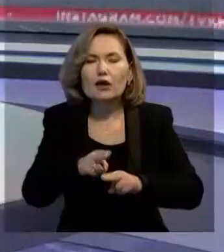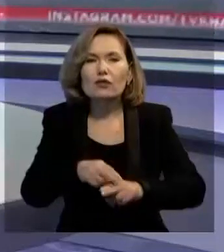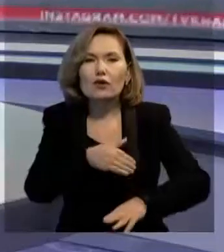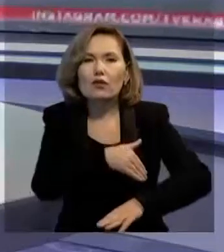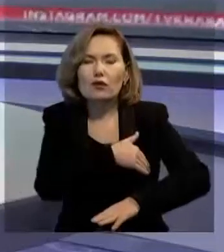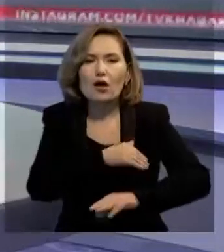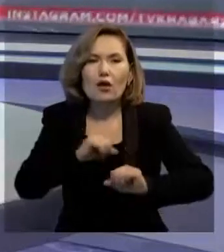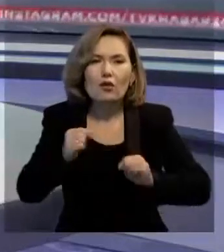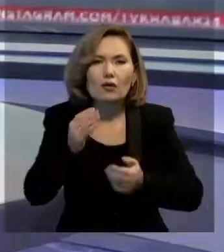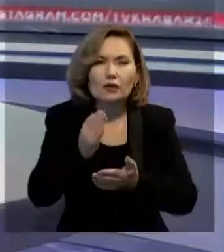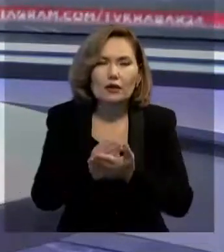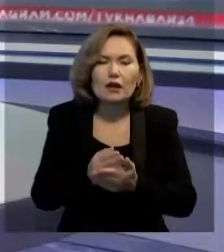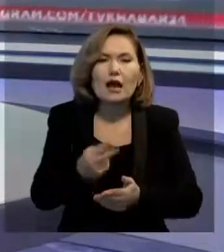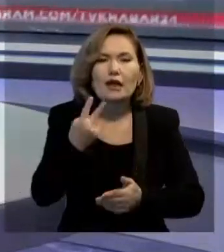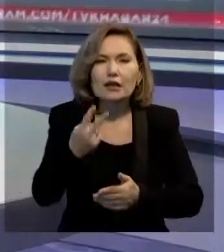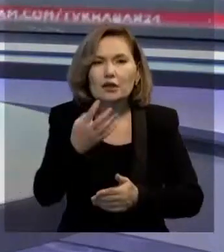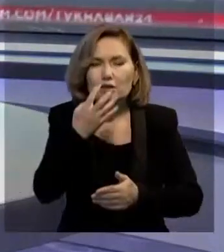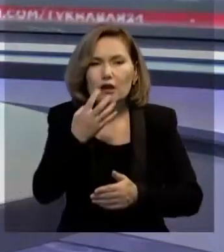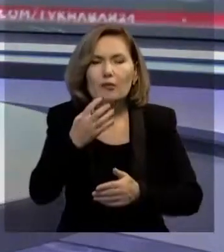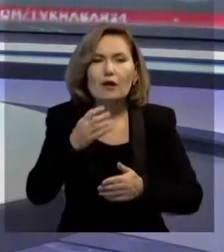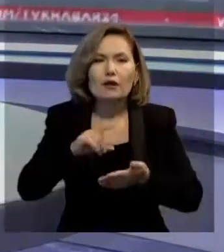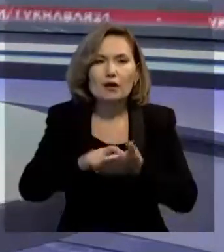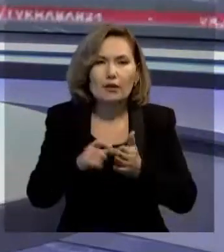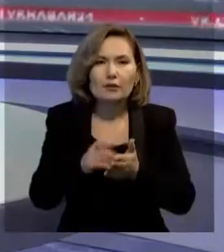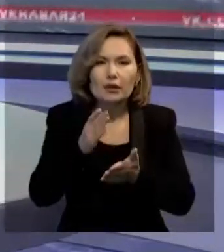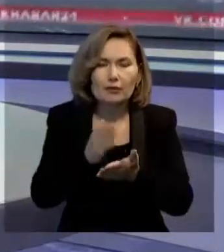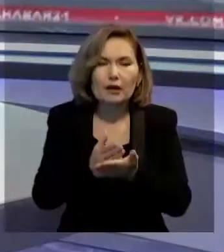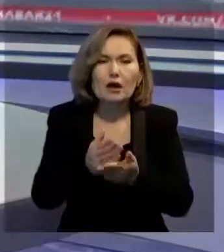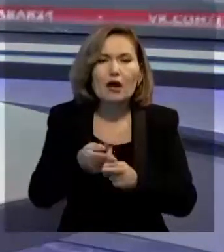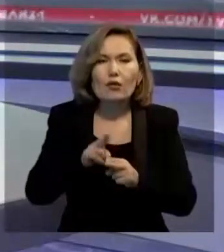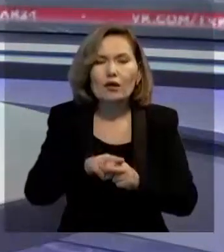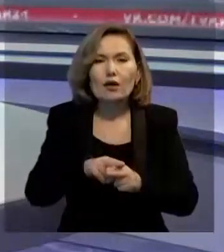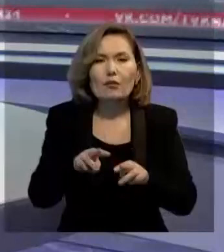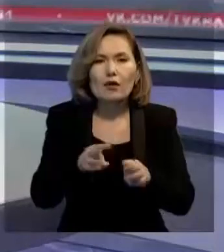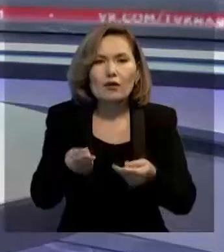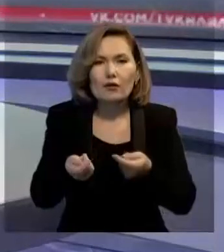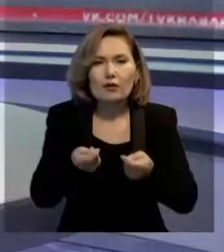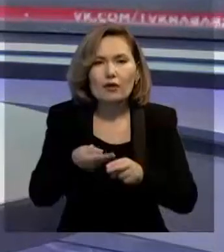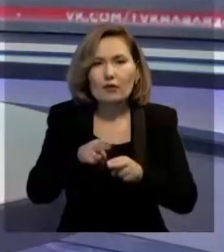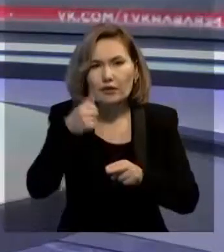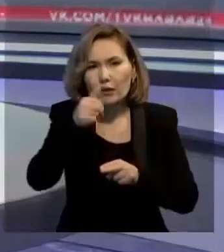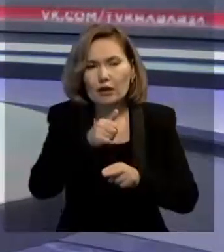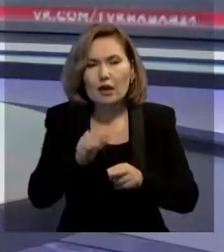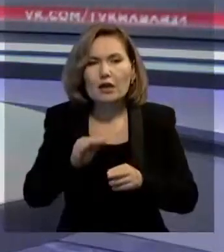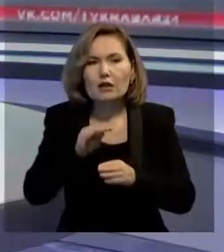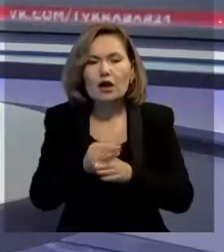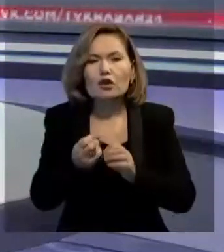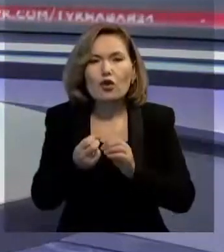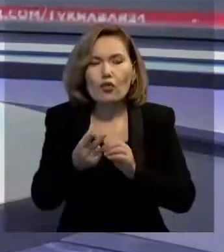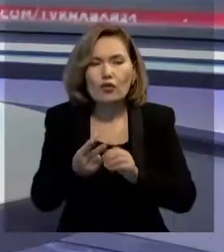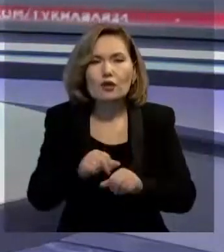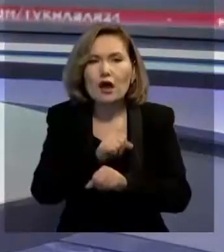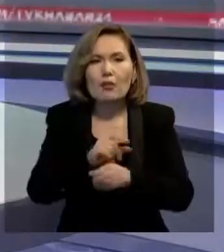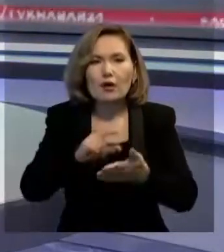қазір небәрі 2 жылы павильон бар. Осыған байланысты қала билігі биыл тағы 13 заманауи аялдама